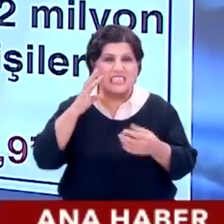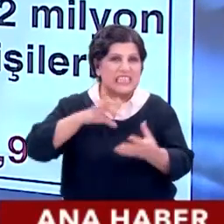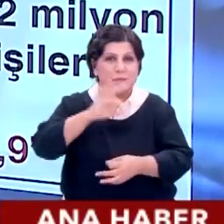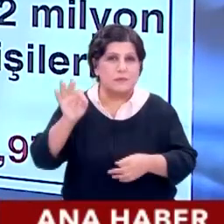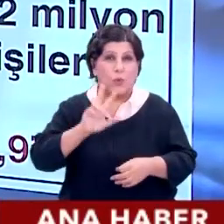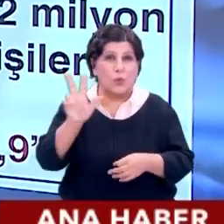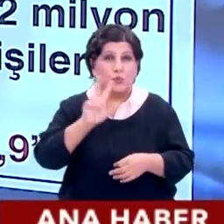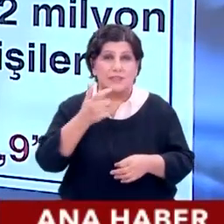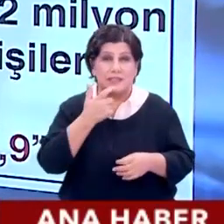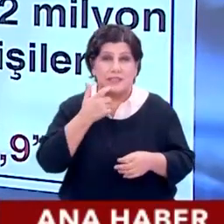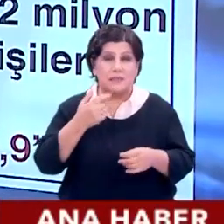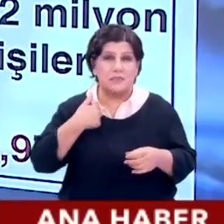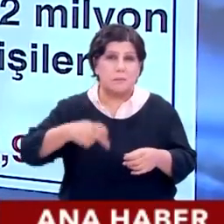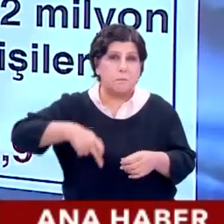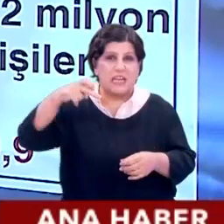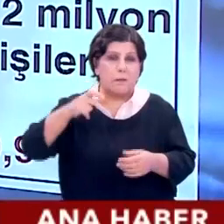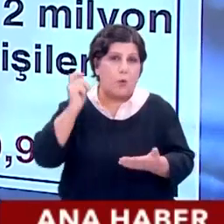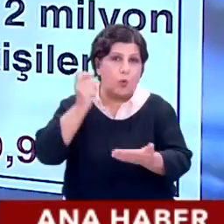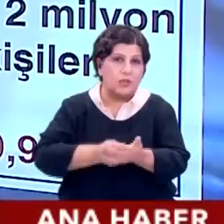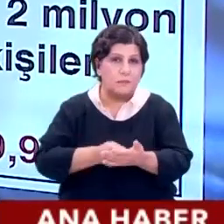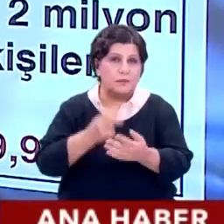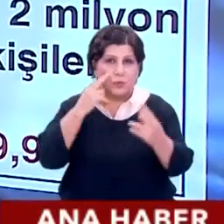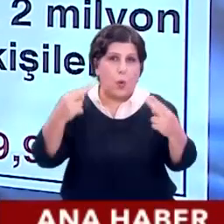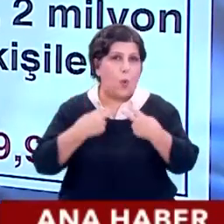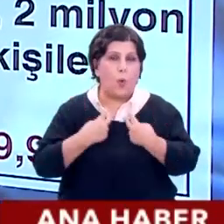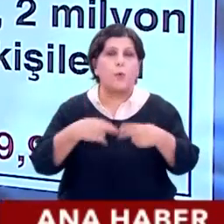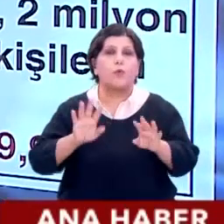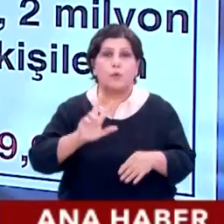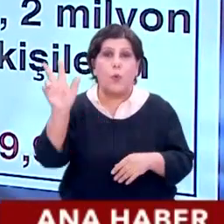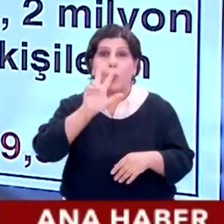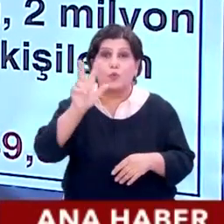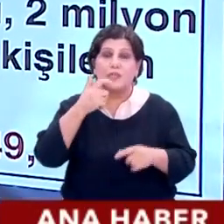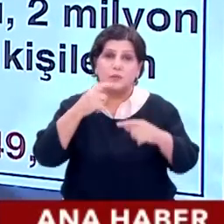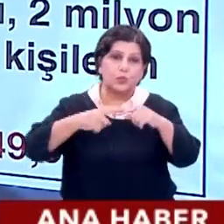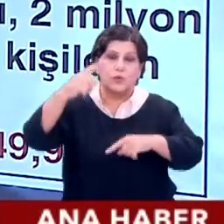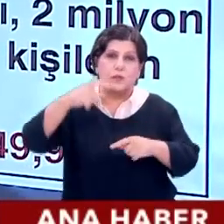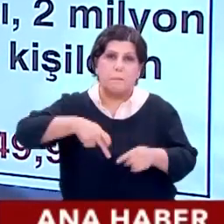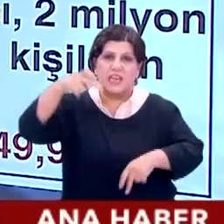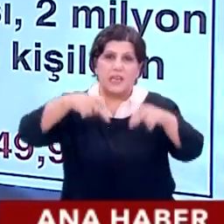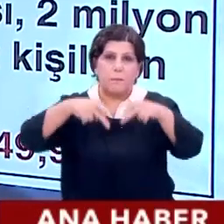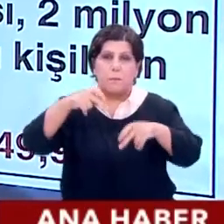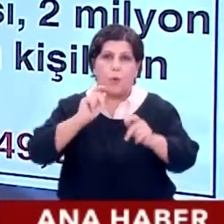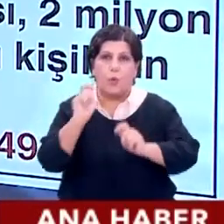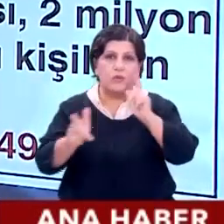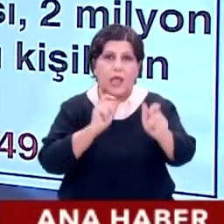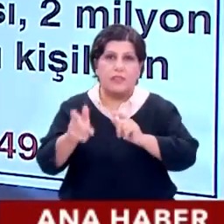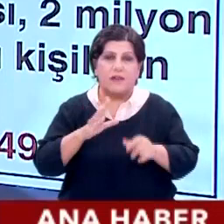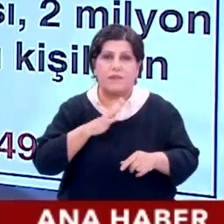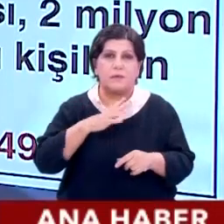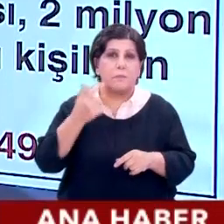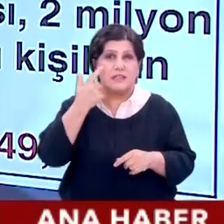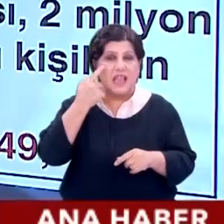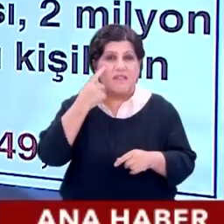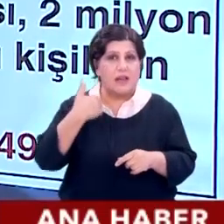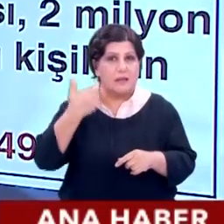30 yıl bizim prim ödediğimizi görmüyor 30 yılın üstünde prim ödeyenler var Biz devlete